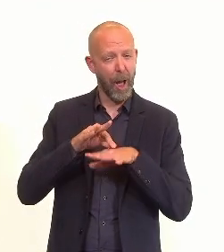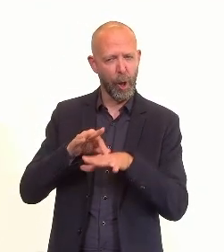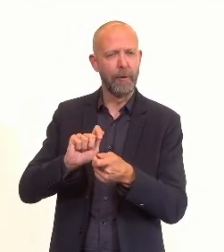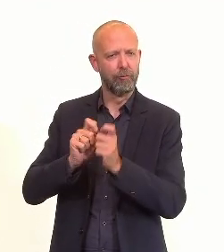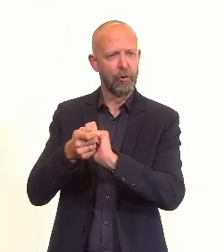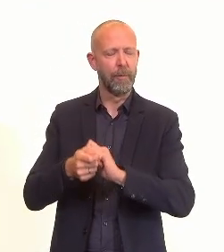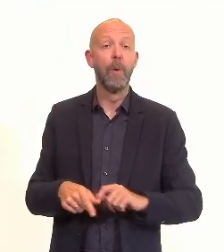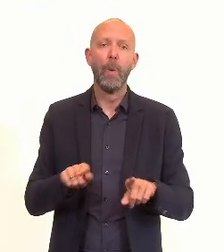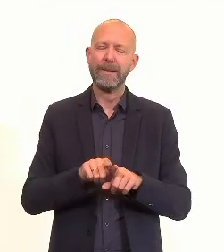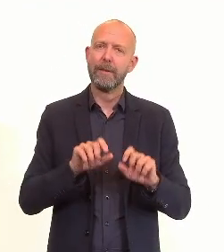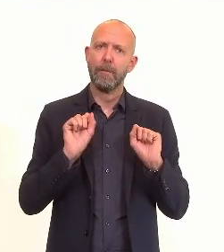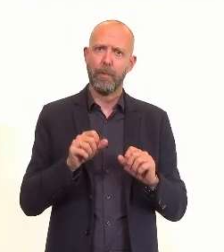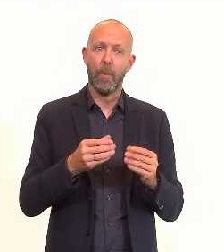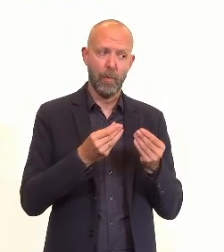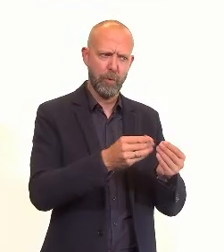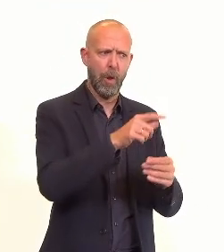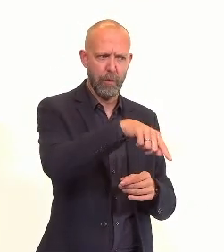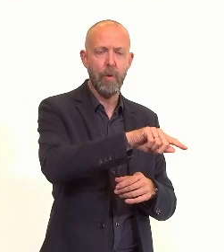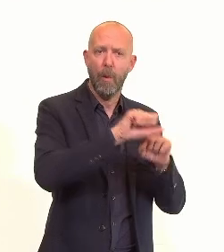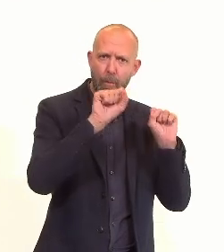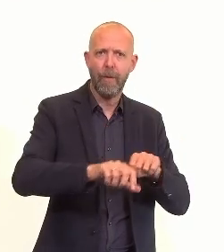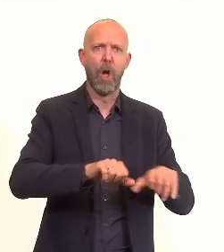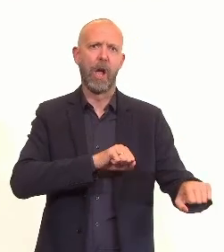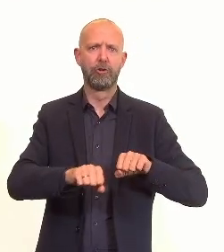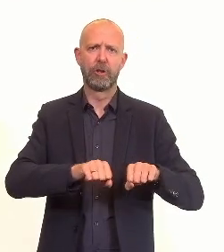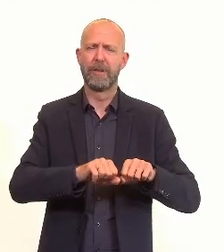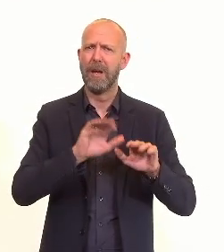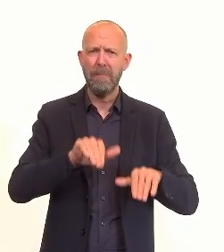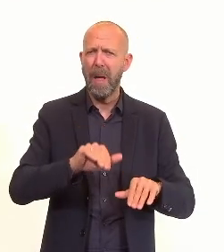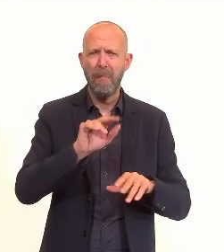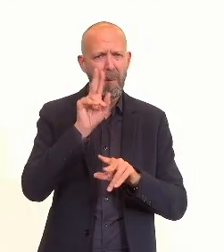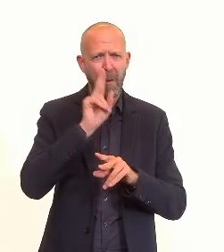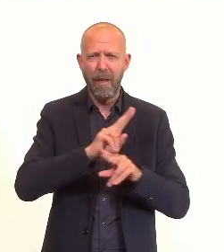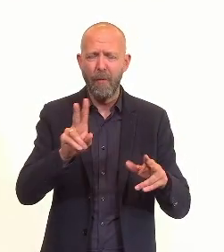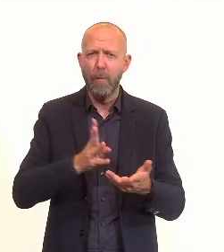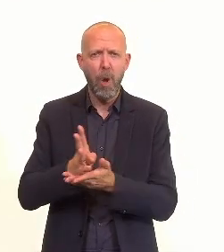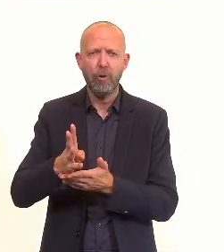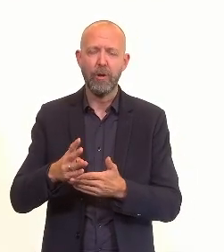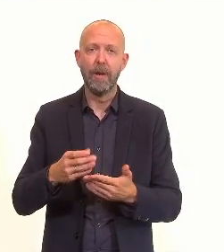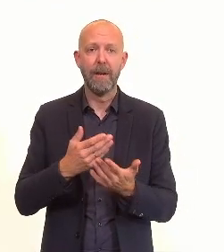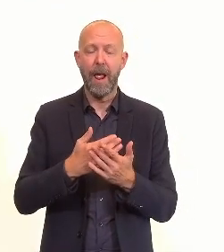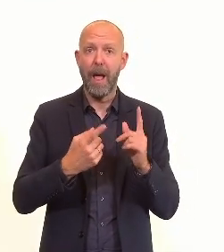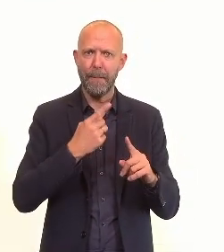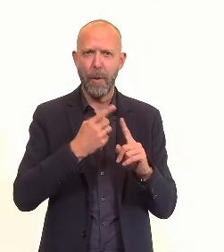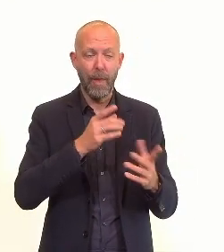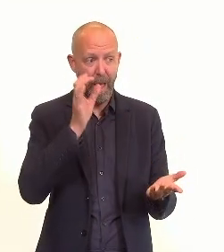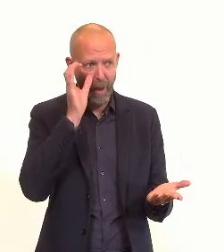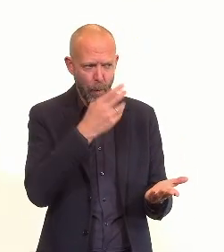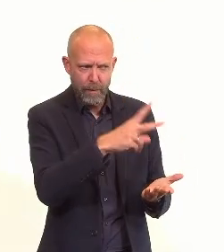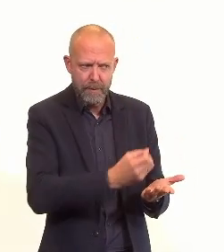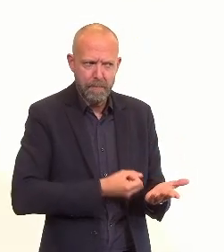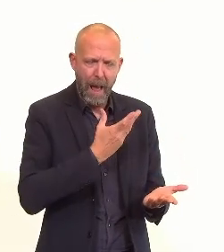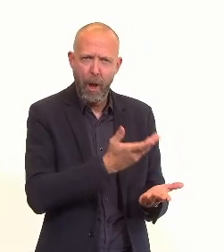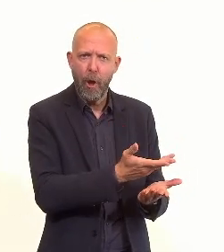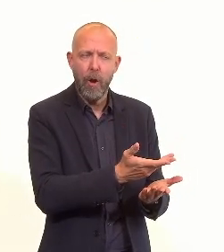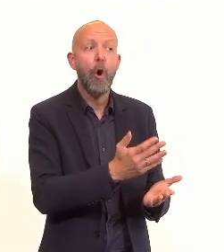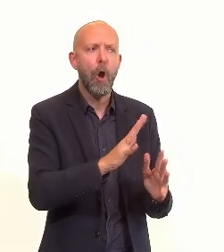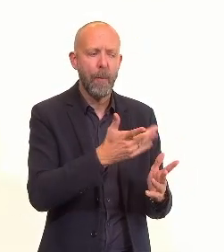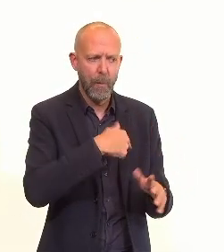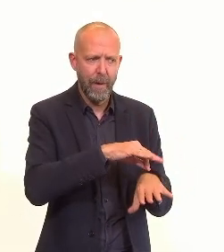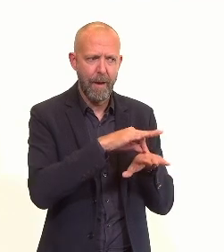Les premiers bilans qu'on a pu tirer, c'est que, alors on a un cercle vertueux qui s'installe, même sur d'autres projets, c'est